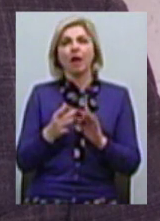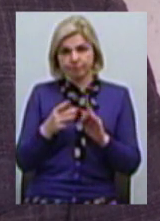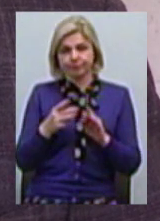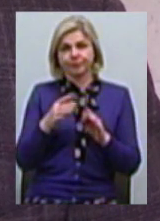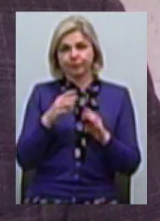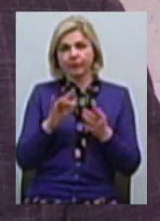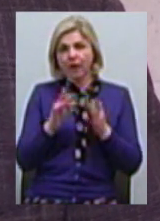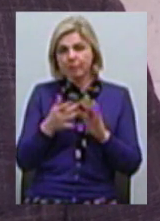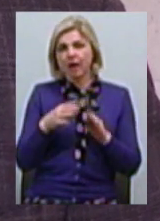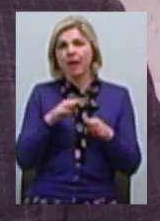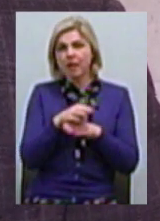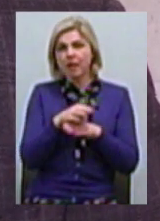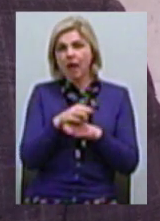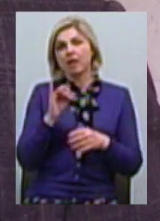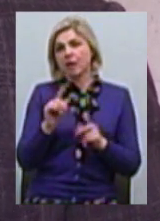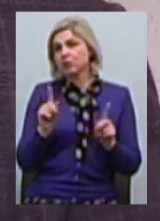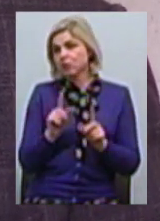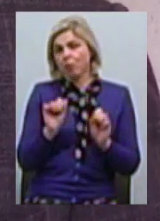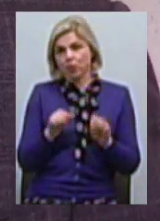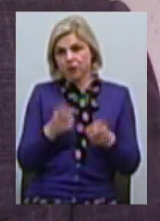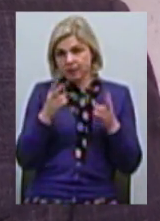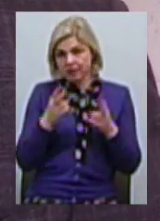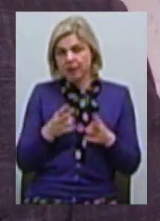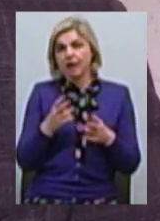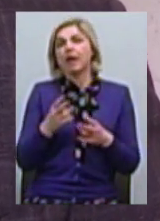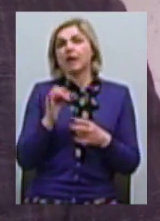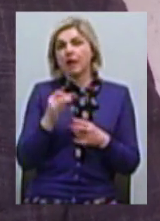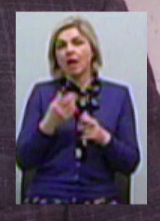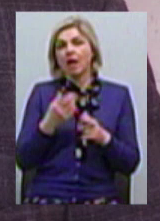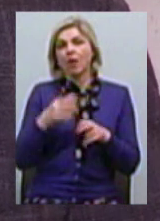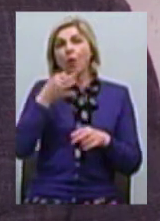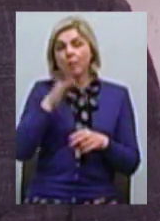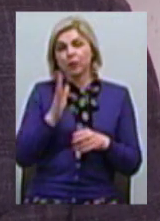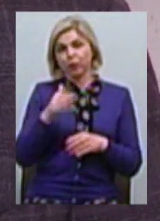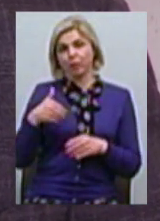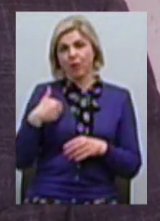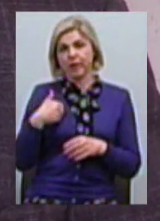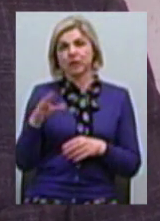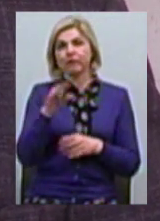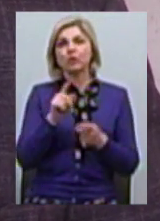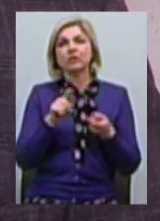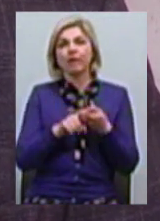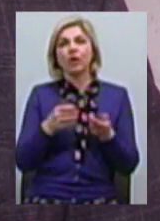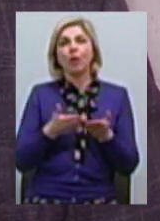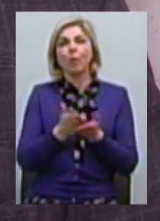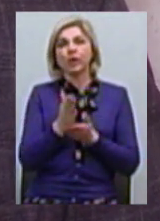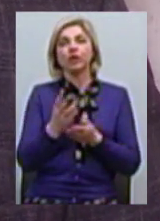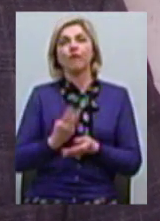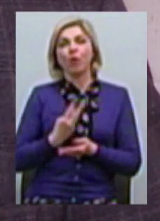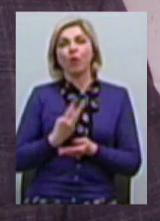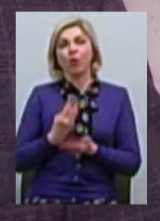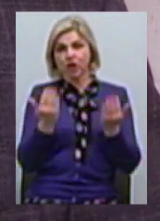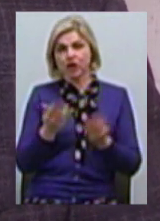проблеми, якщо це вже сталося. Сподіваємося, що цей досвід буде для нас корисним. Але все залежить від політичної волі ваших керівників